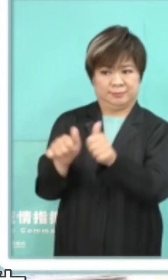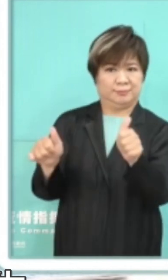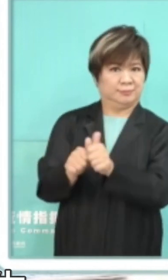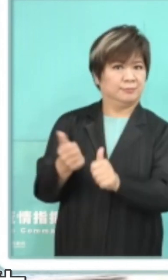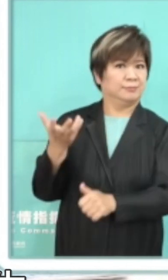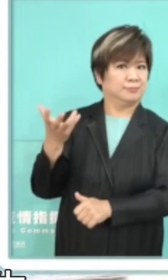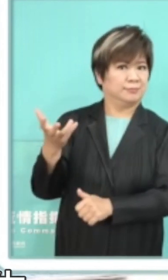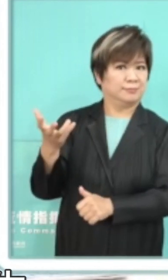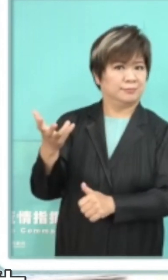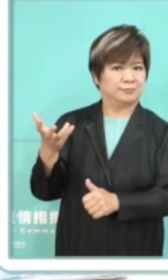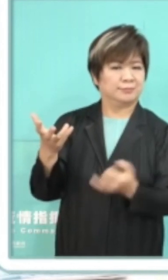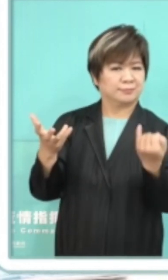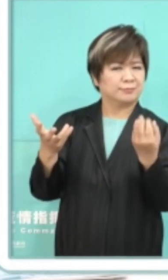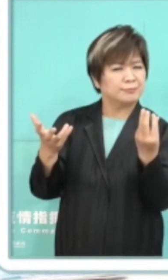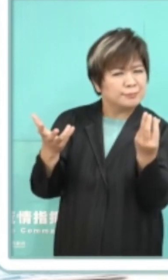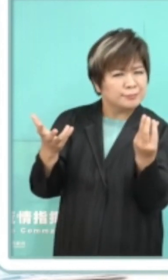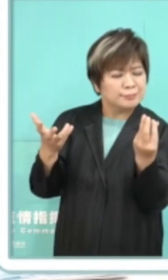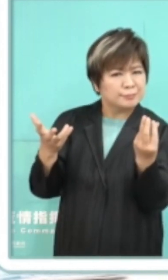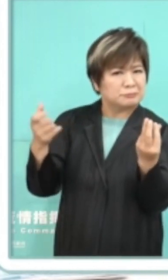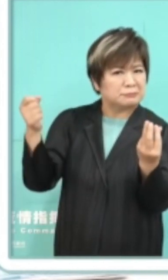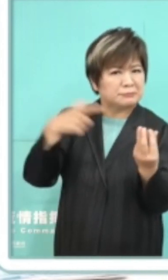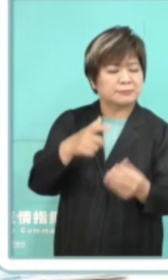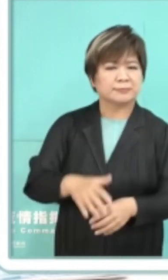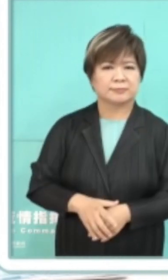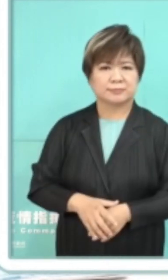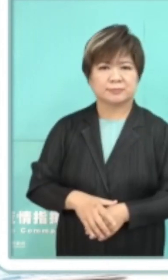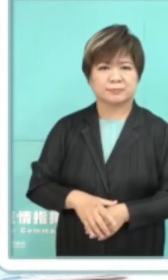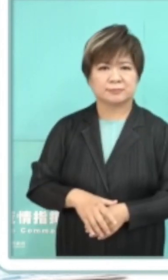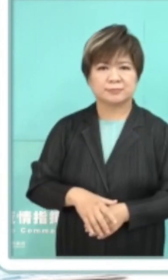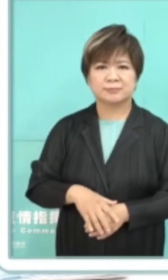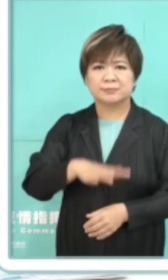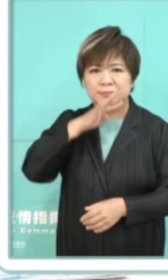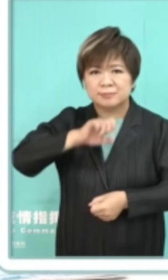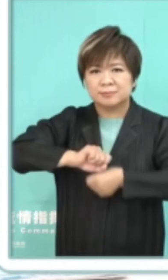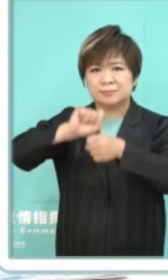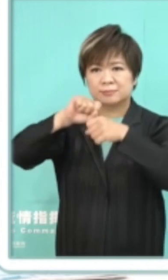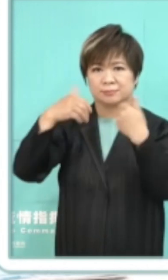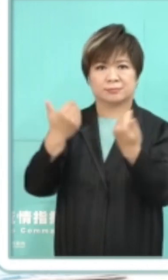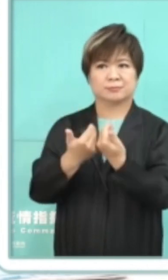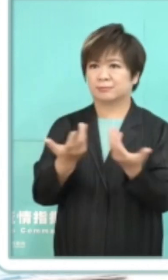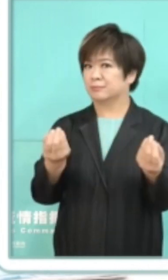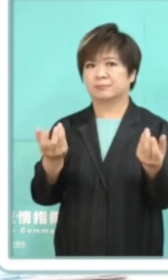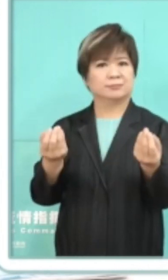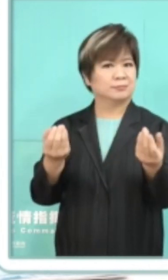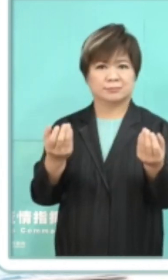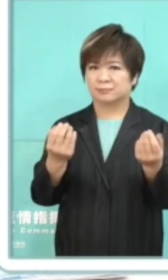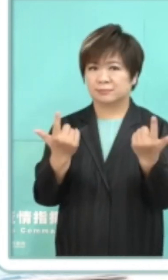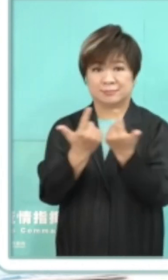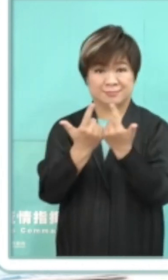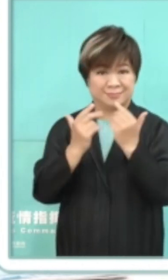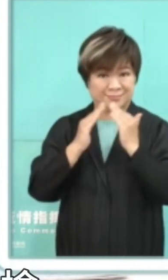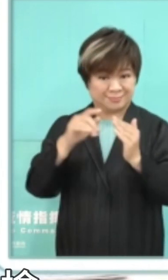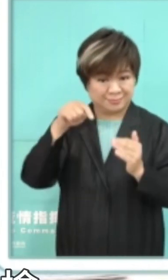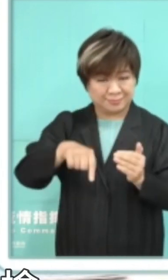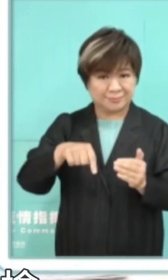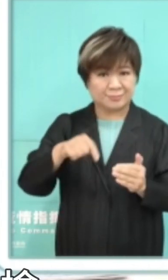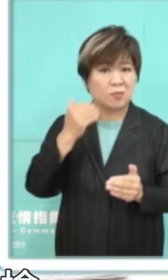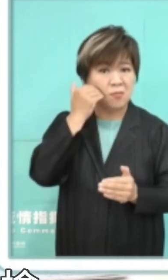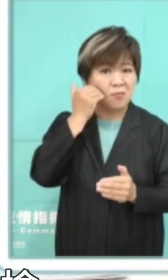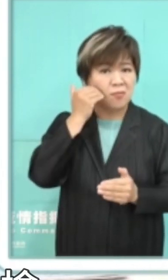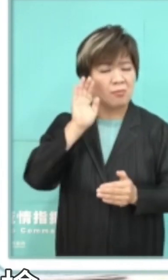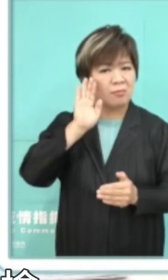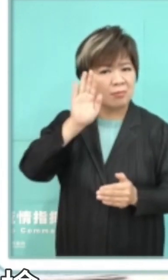15岁到18岁的男生，男生比女生多很多。那年纪大的反而不见了。所以如果我们台北市要到